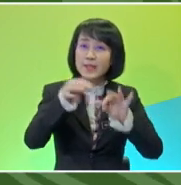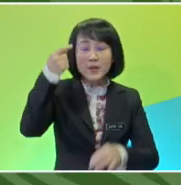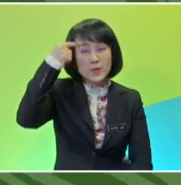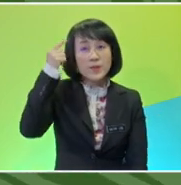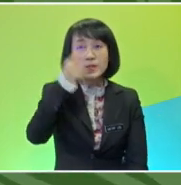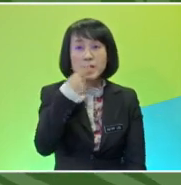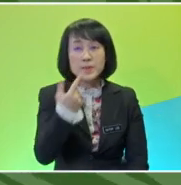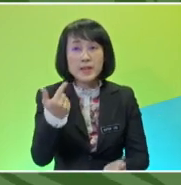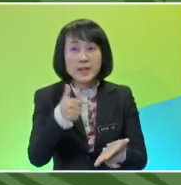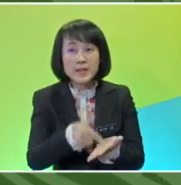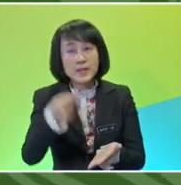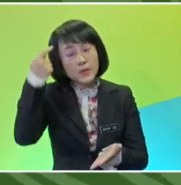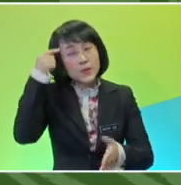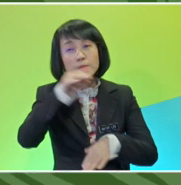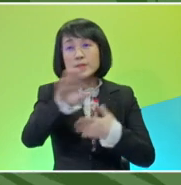kesimpulan